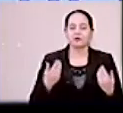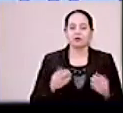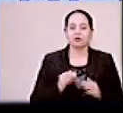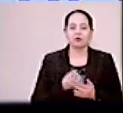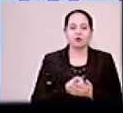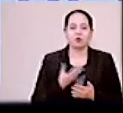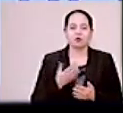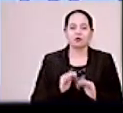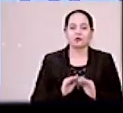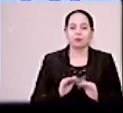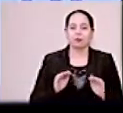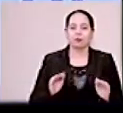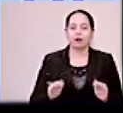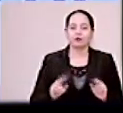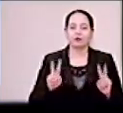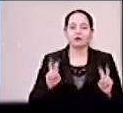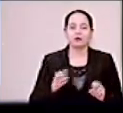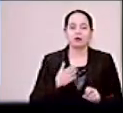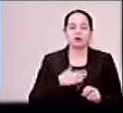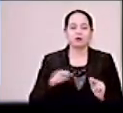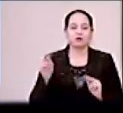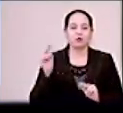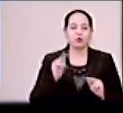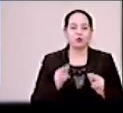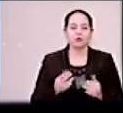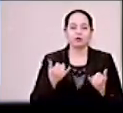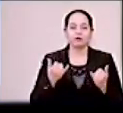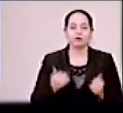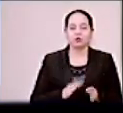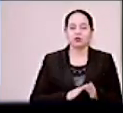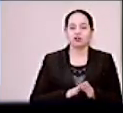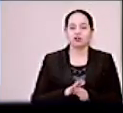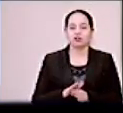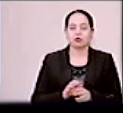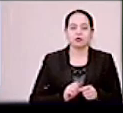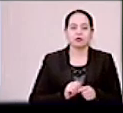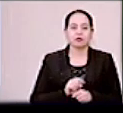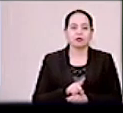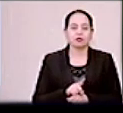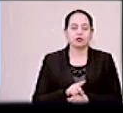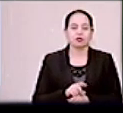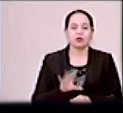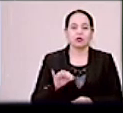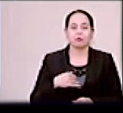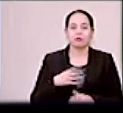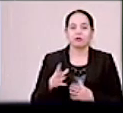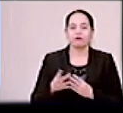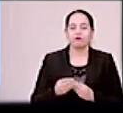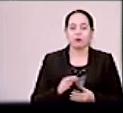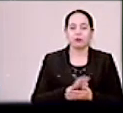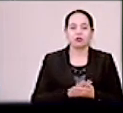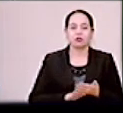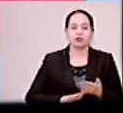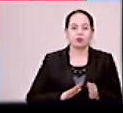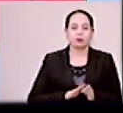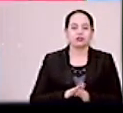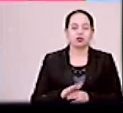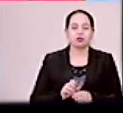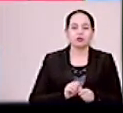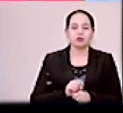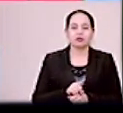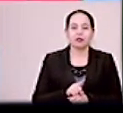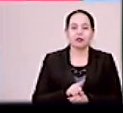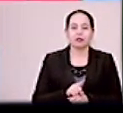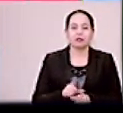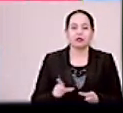Здравствуйте, дорогие ребята! Тема нашего урока сегодня – решение задач. И мы с вами продолжаем решение